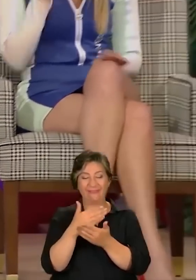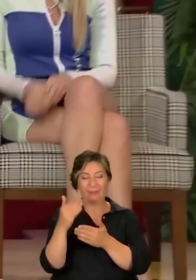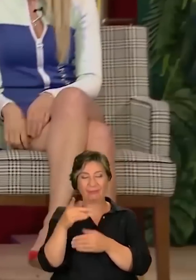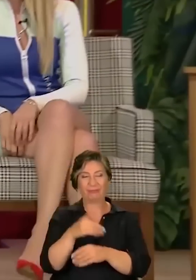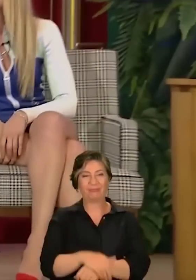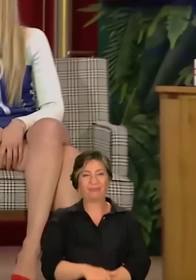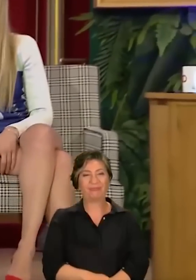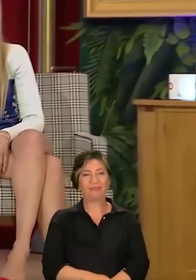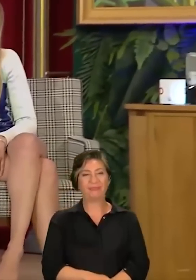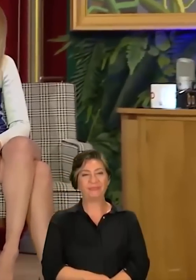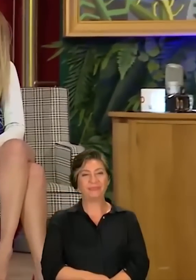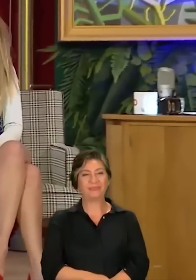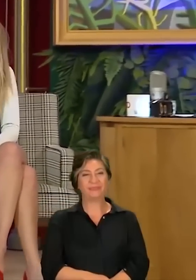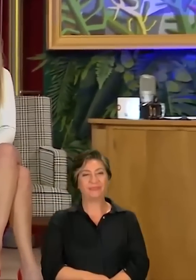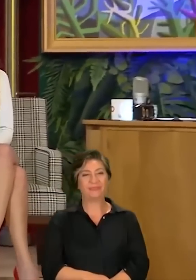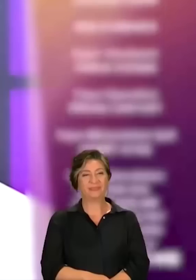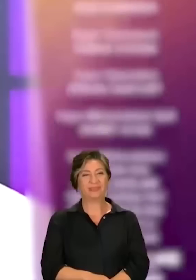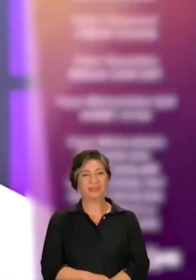Devam.